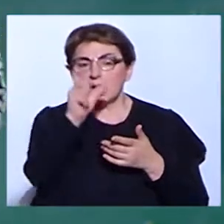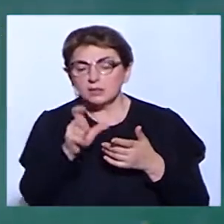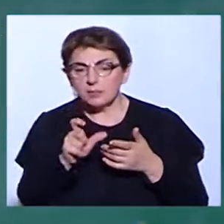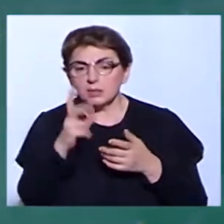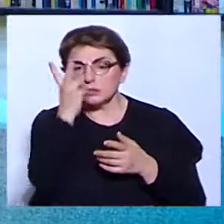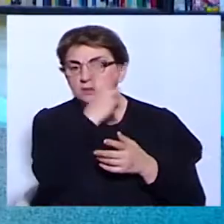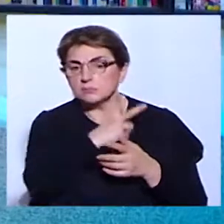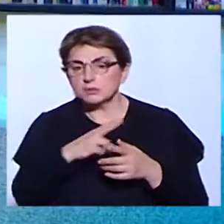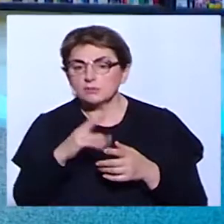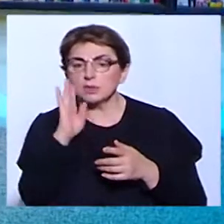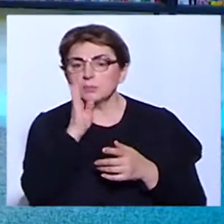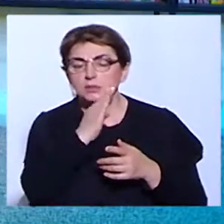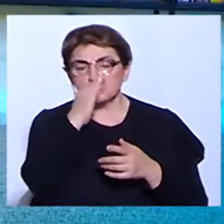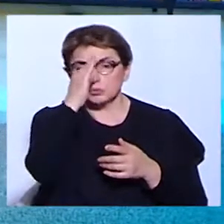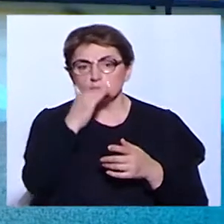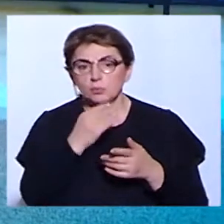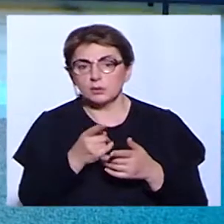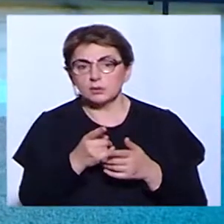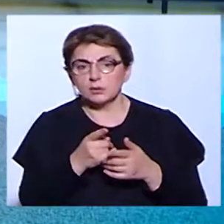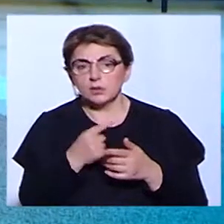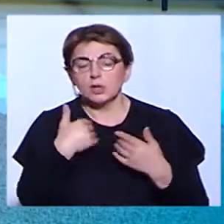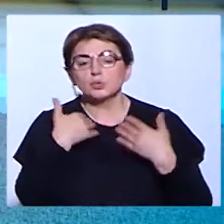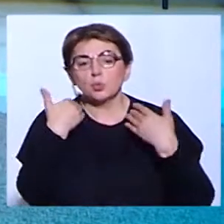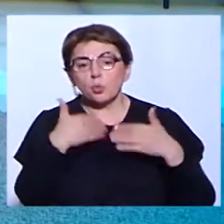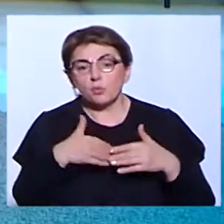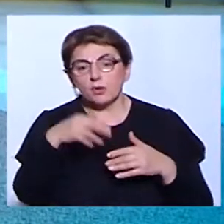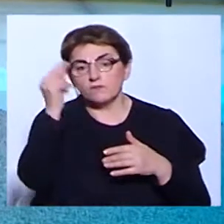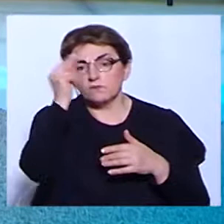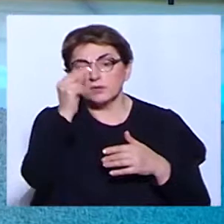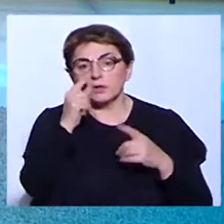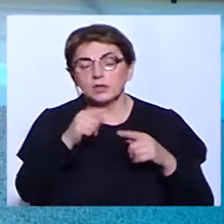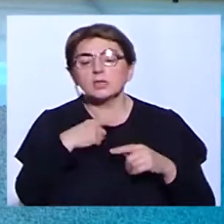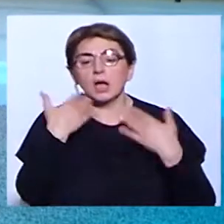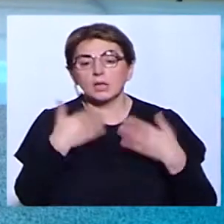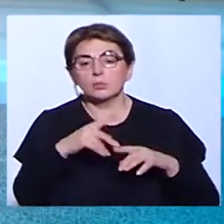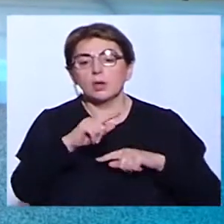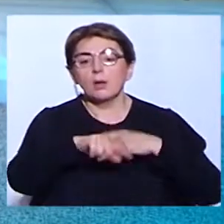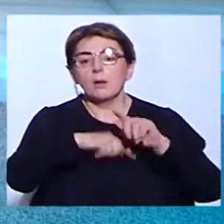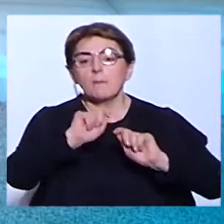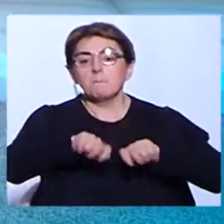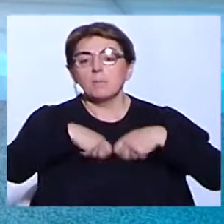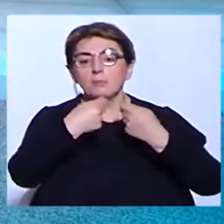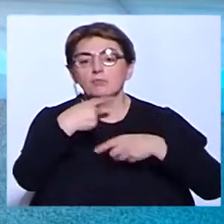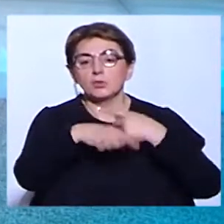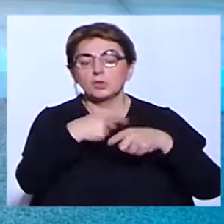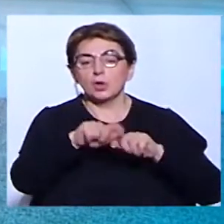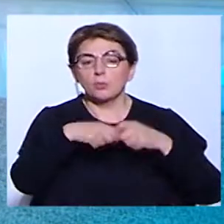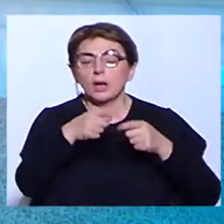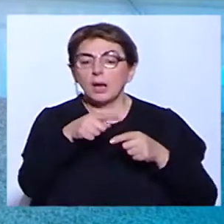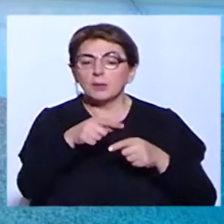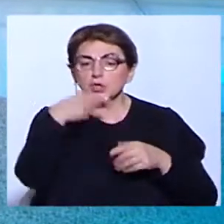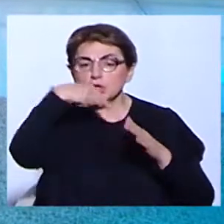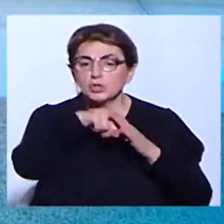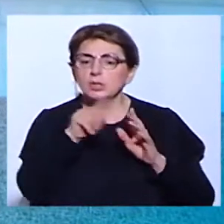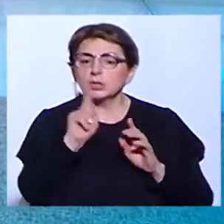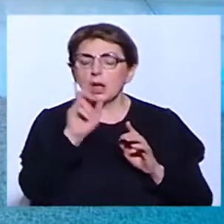მსგავსებას მშობელთან? თქვენ ეს უკვე ისწავლეთ, ეს არის მემკვიდრეობითობა. რა ბიოლოგიური პროცესია იგი?